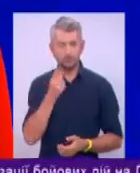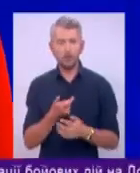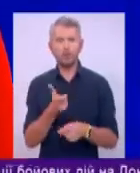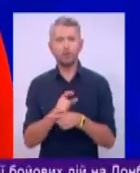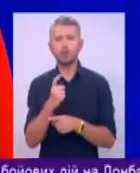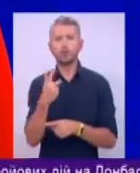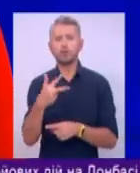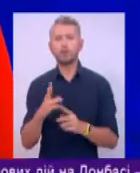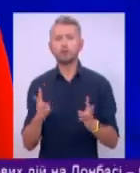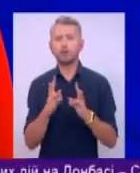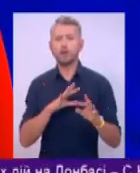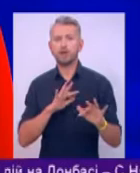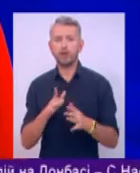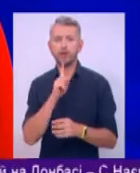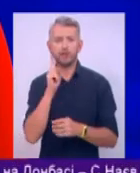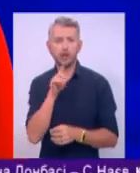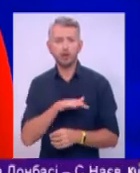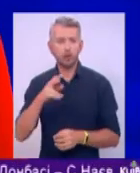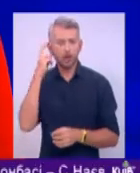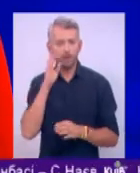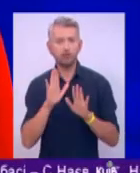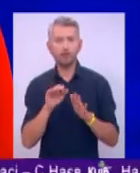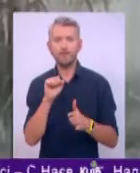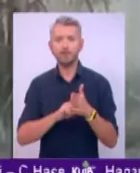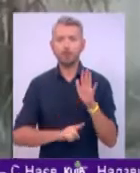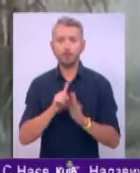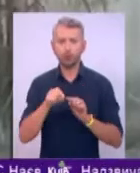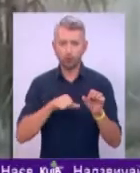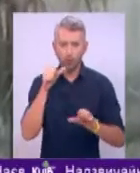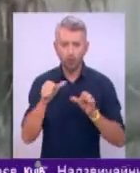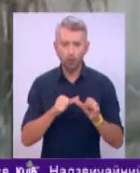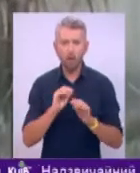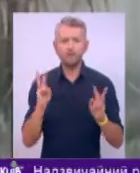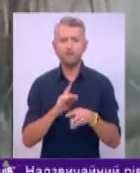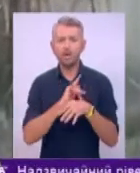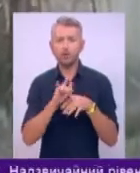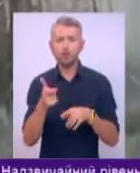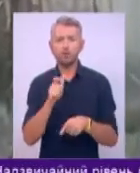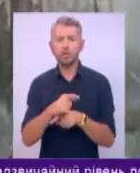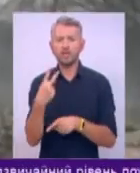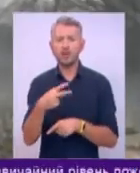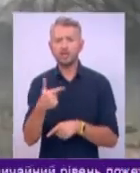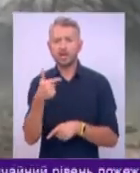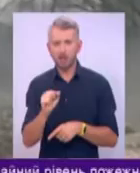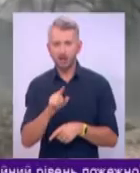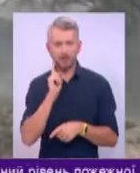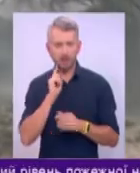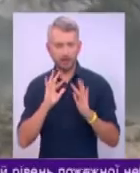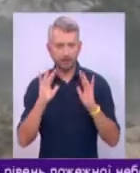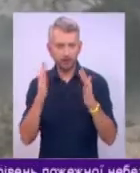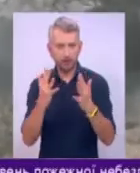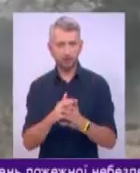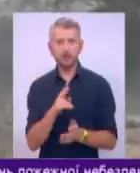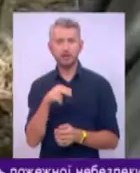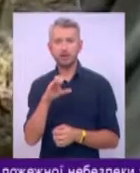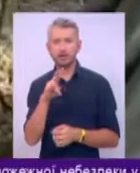Понад 130 пожеж сталося у зелених зонах Києва лише від початку цього року. Вигоріло понад 20 гектарів зелених насаджень. ДСНС